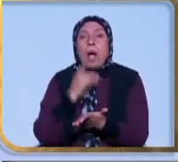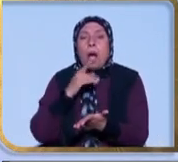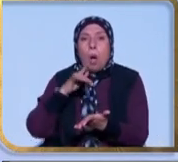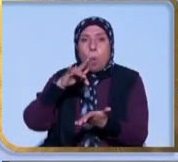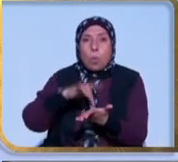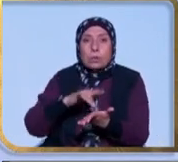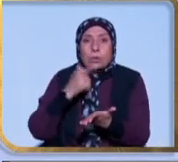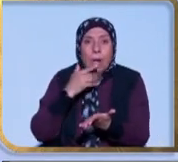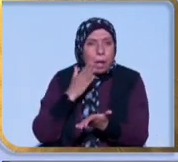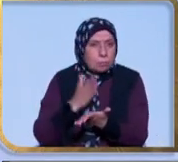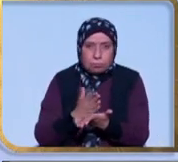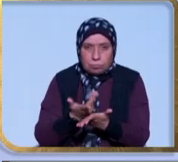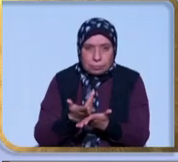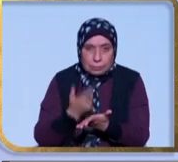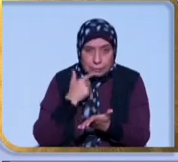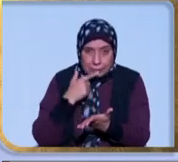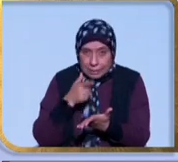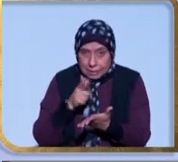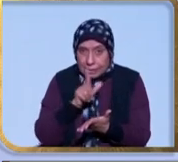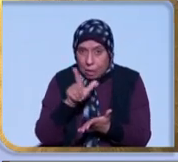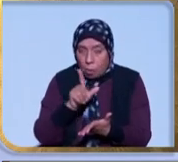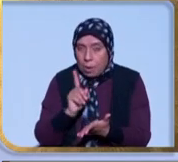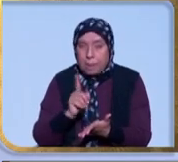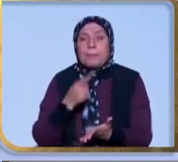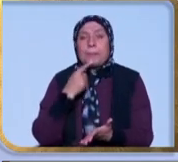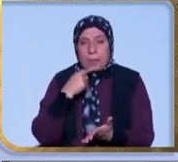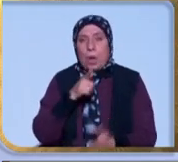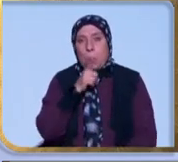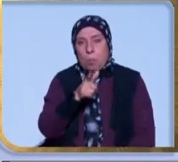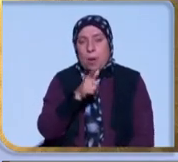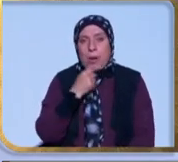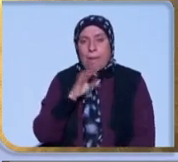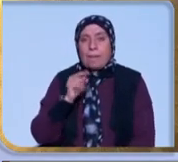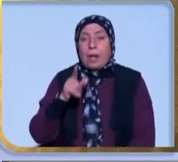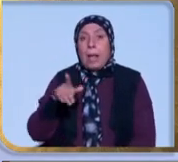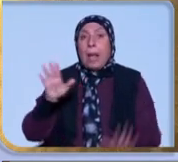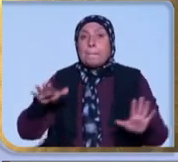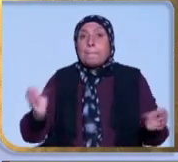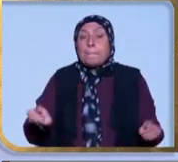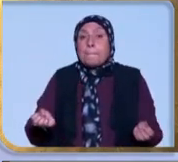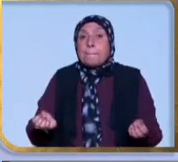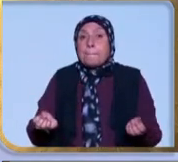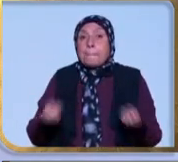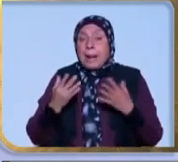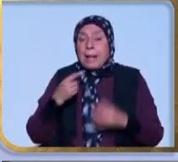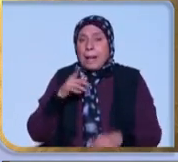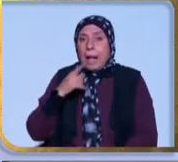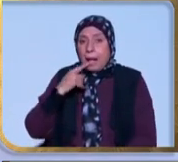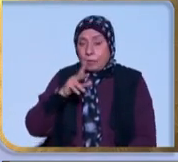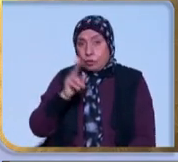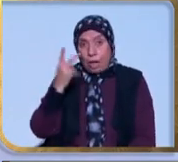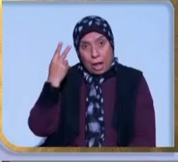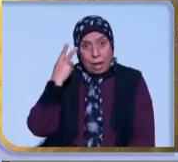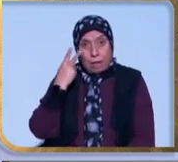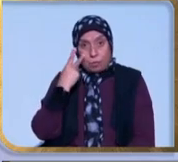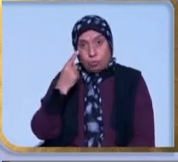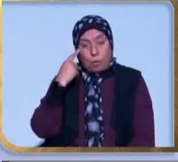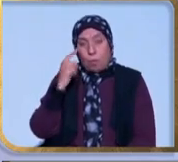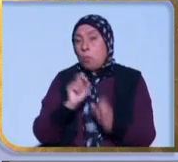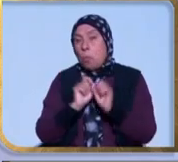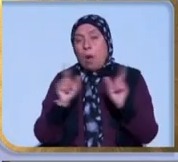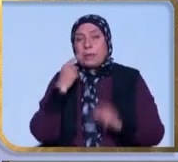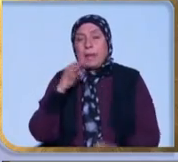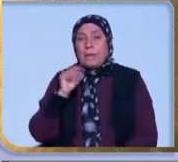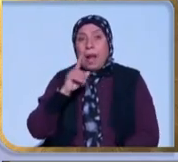في ذلك لأنه الملائكة الكرام، إحنا وقت العصر ده وقت الأفول، خلاص إحنا داخلين على